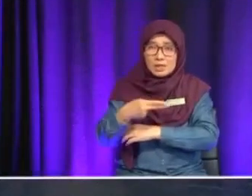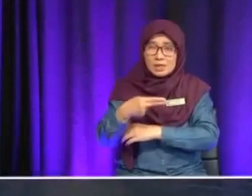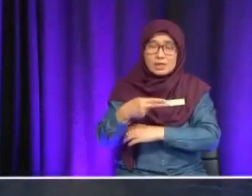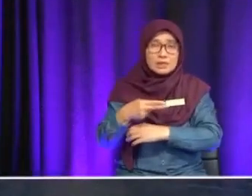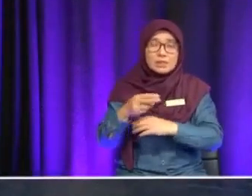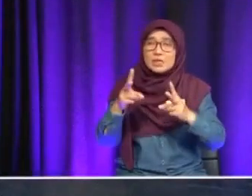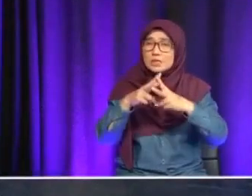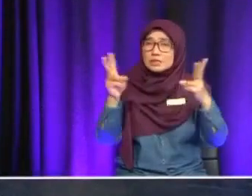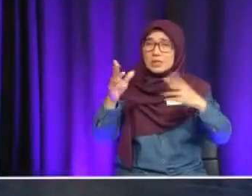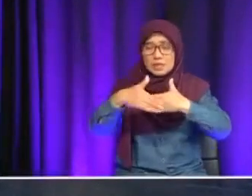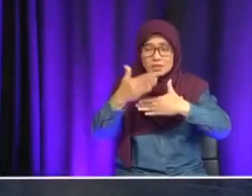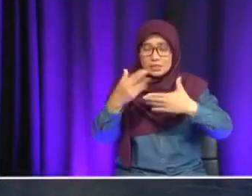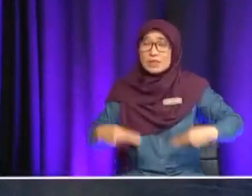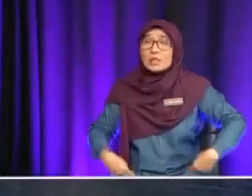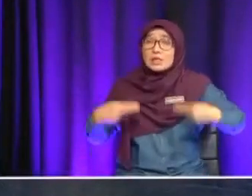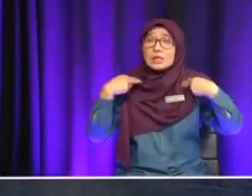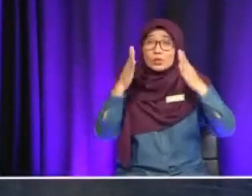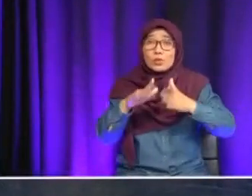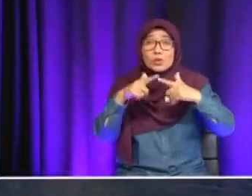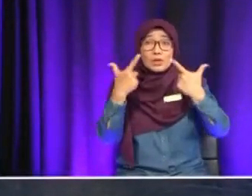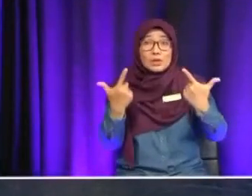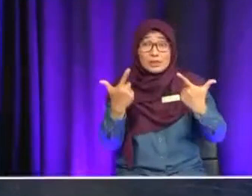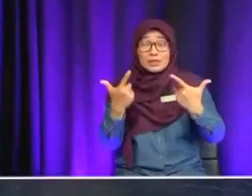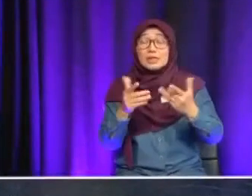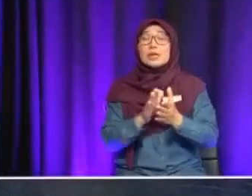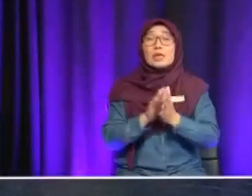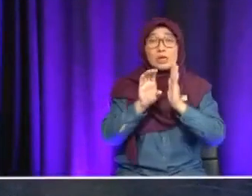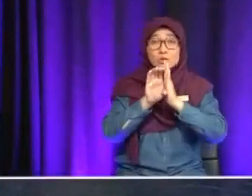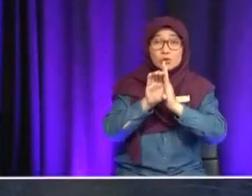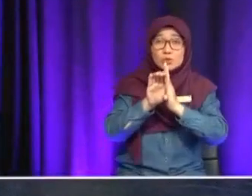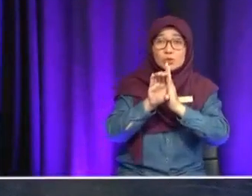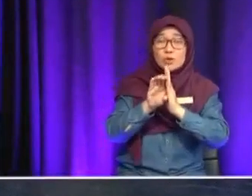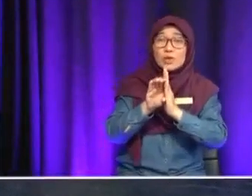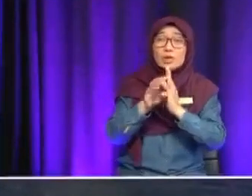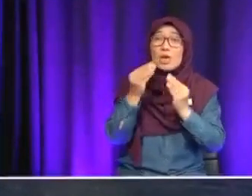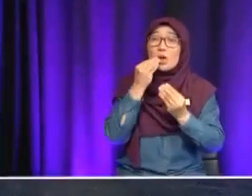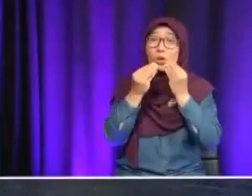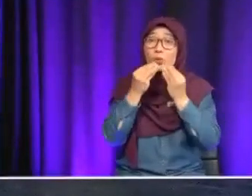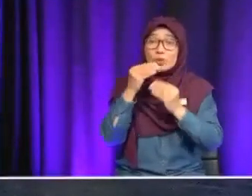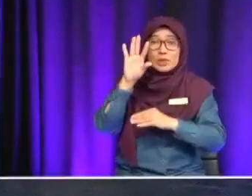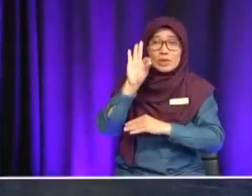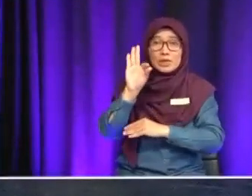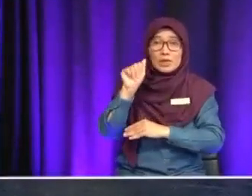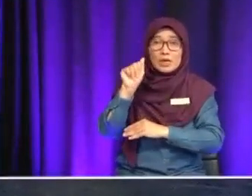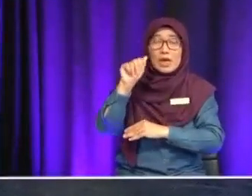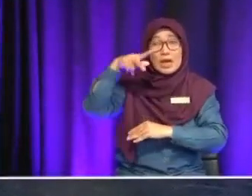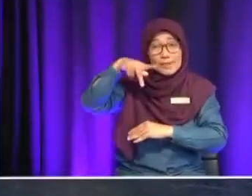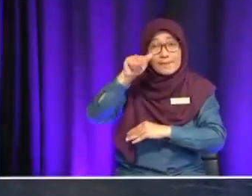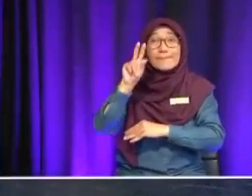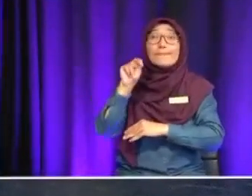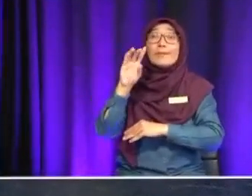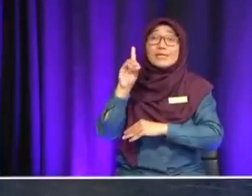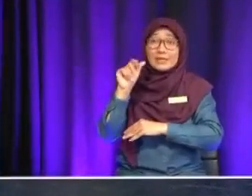kena datang ke kedai betul-betul berdiri dan beli makanan tadi. Betul. Tapi dengan adanya akad wakalah dalam